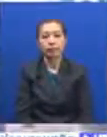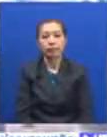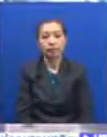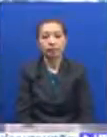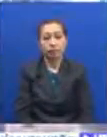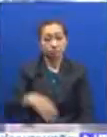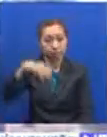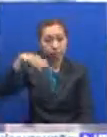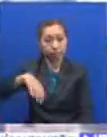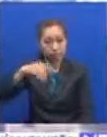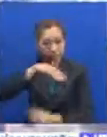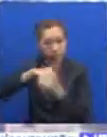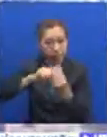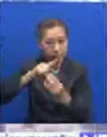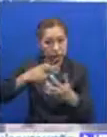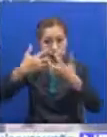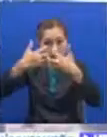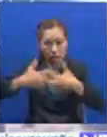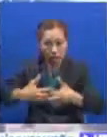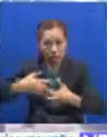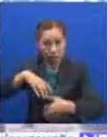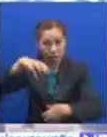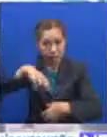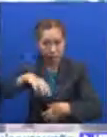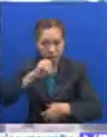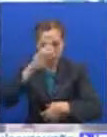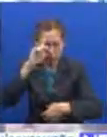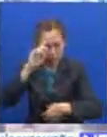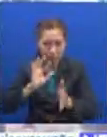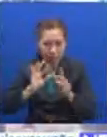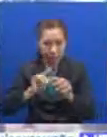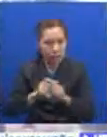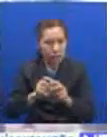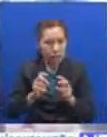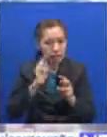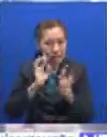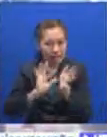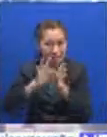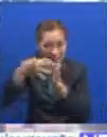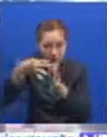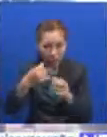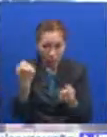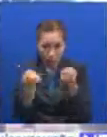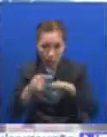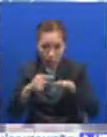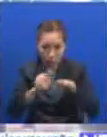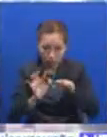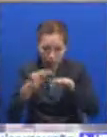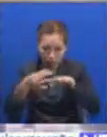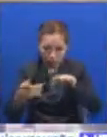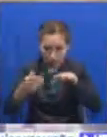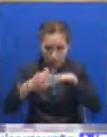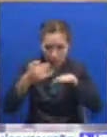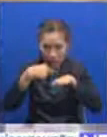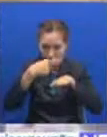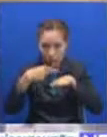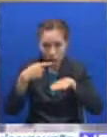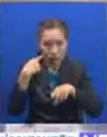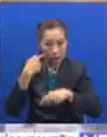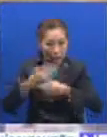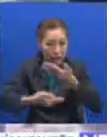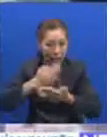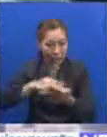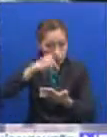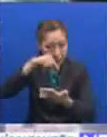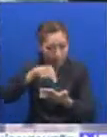สำนักงานเศรษฐกิจอุตสาหกรรมนะคะเตรียมใช้อีโคสติ๊กเกอร์กับรถยนต์ที่จำหน่ายในประเทศเพื่อให้สอดคล้องกับการจัดเก็บภาษีสรรพส